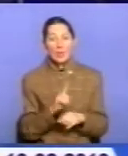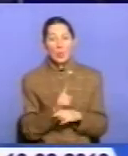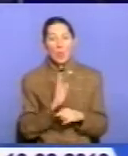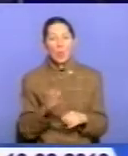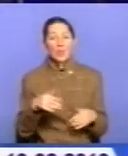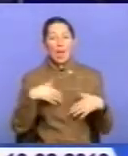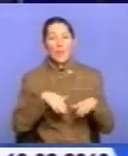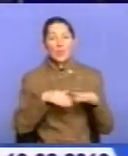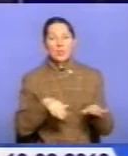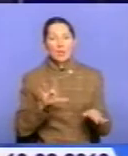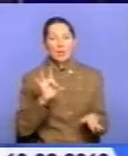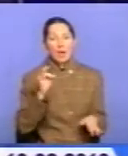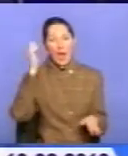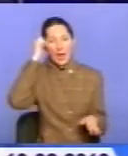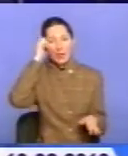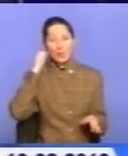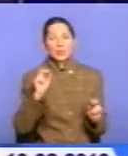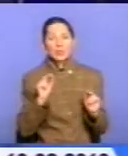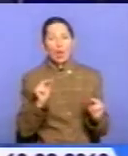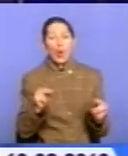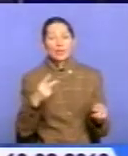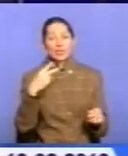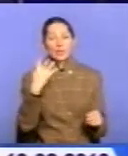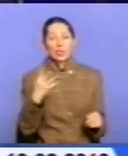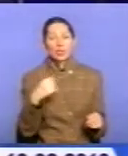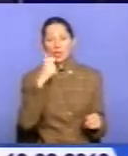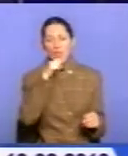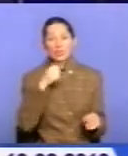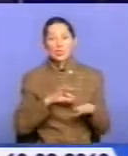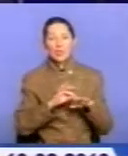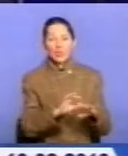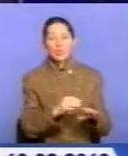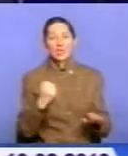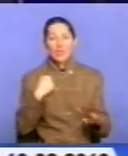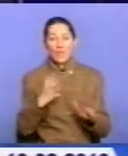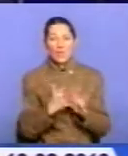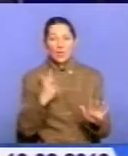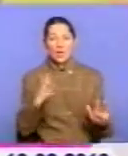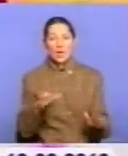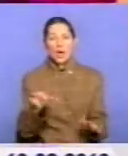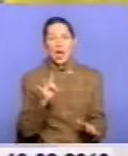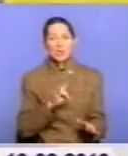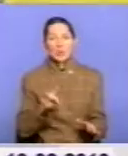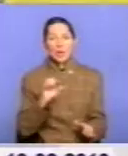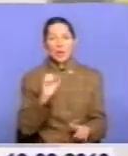мітинг-реквієм з нагоди 24-ї річниці виведення військ з Республіки Афганістан.